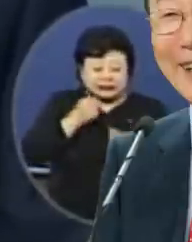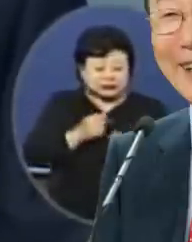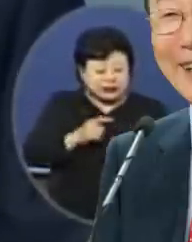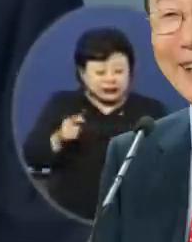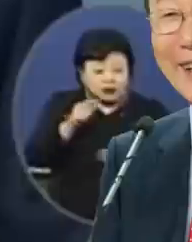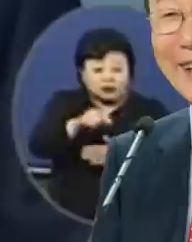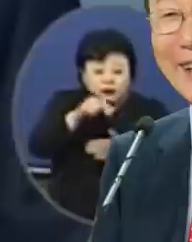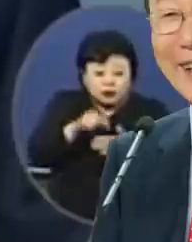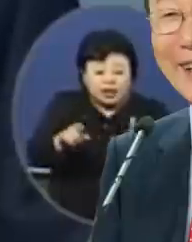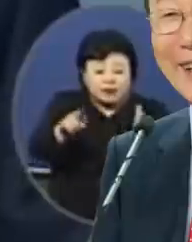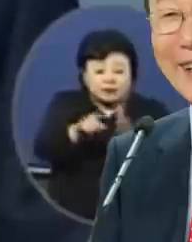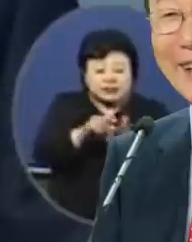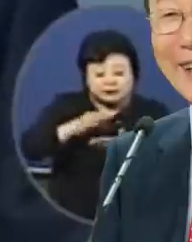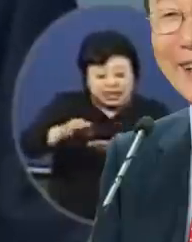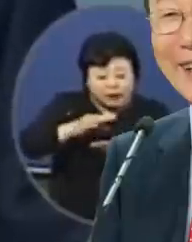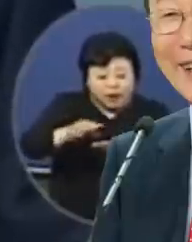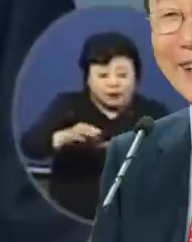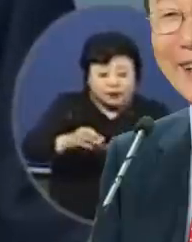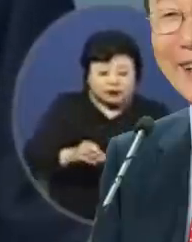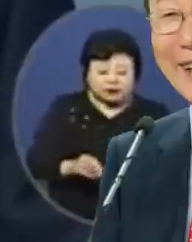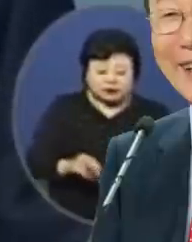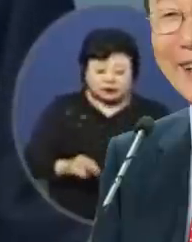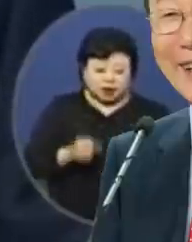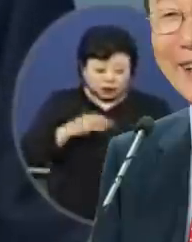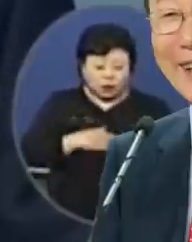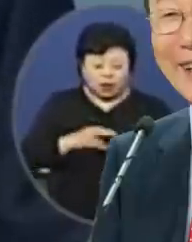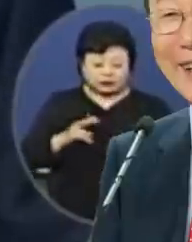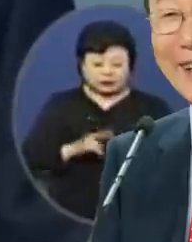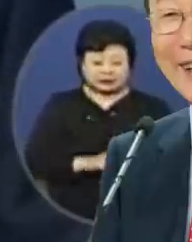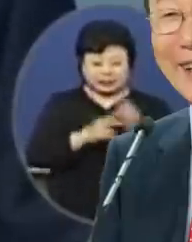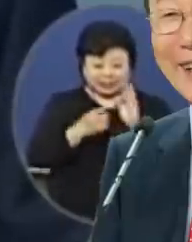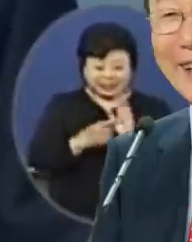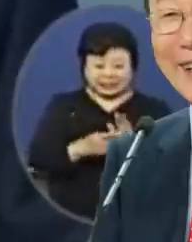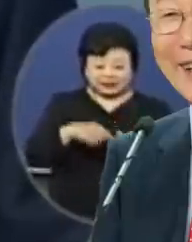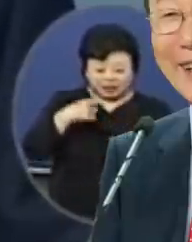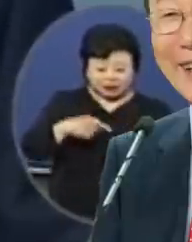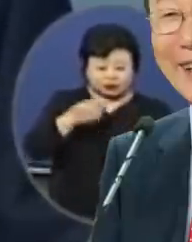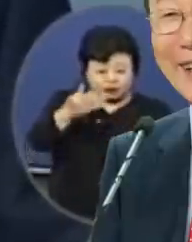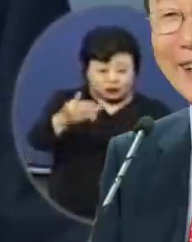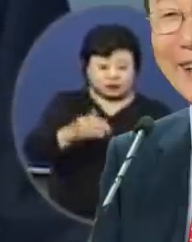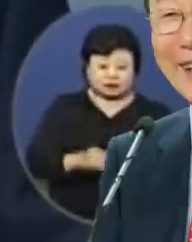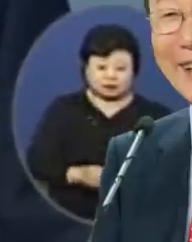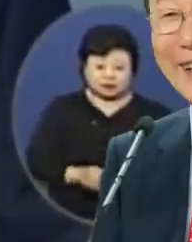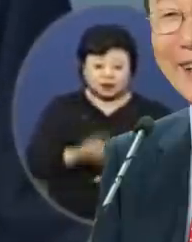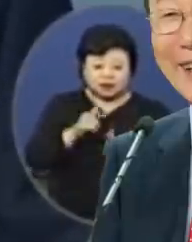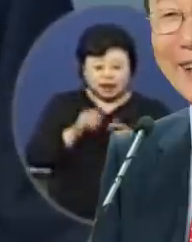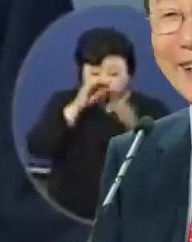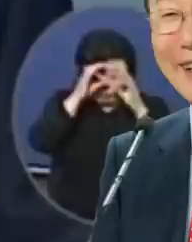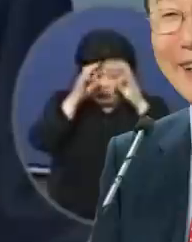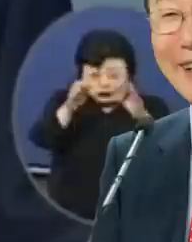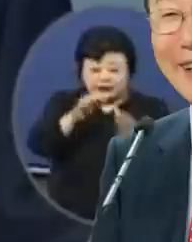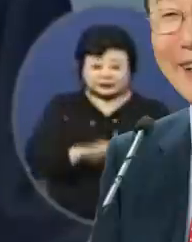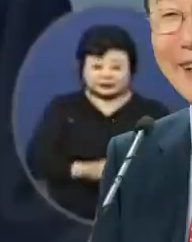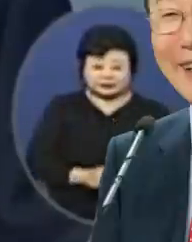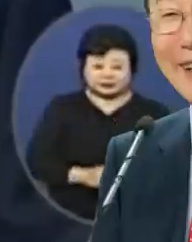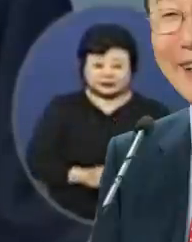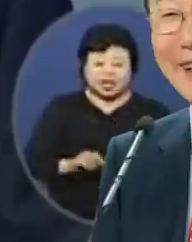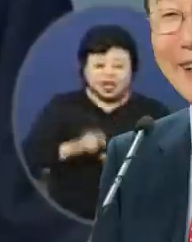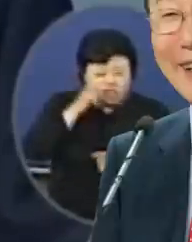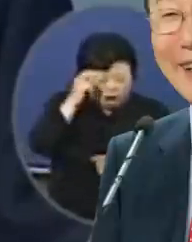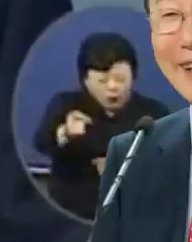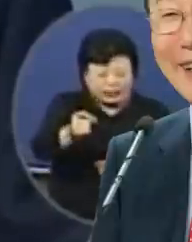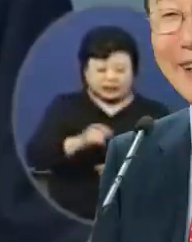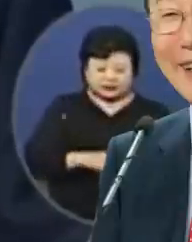그 속에 있는 믿음을 사용하면 기막힌 일이 일어날 수 있다는 것을 가르치기 위해서 한참 나무를 보시더니만 너는